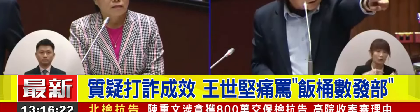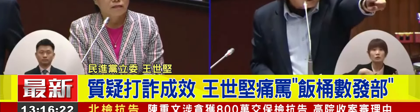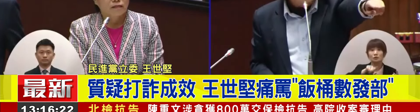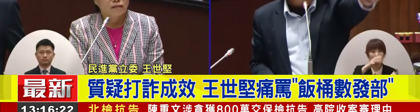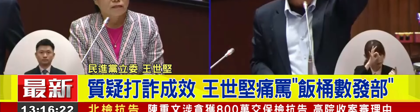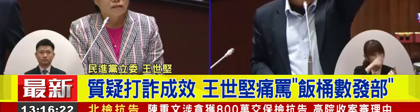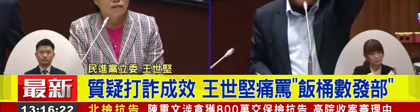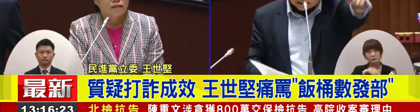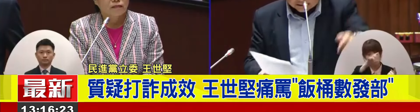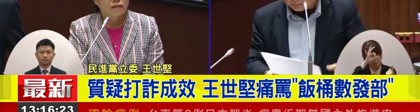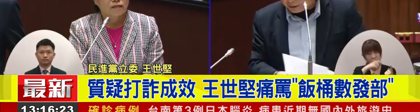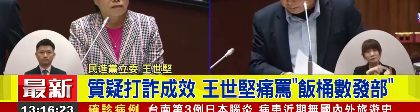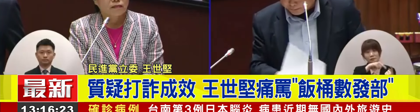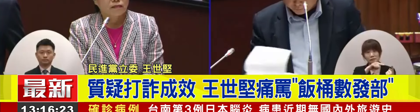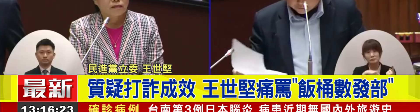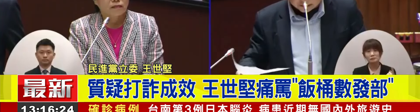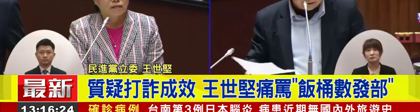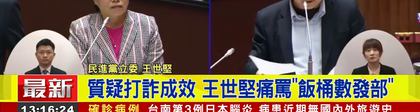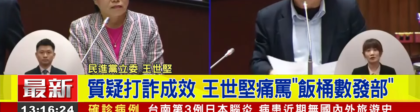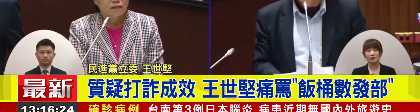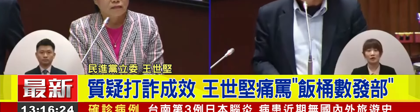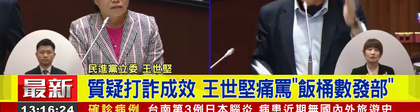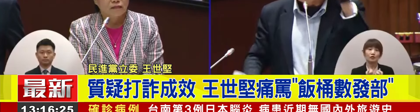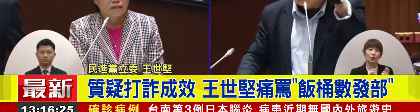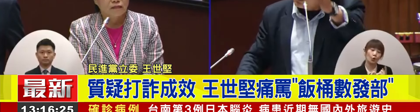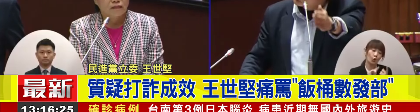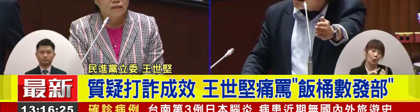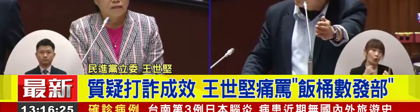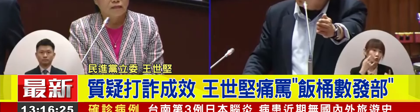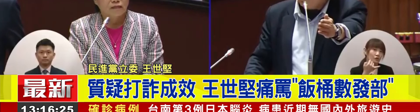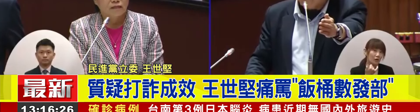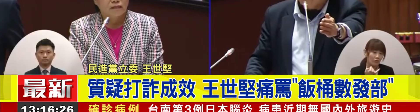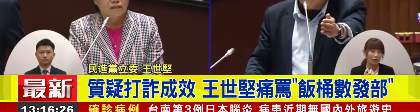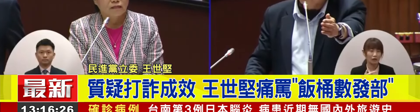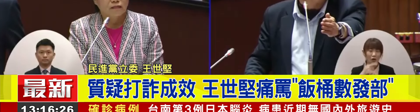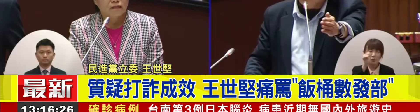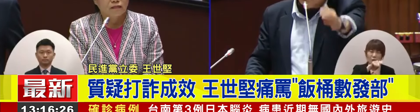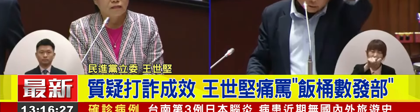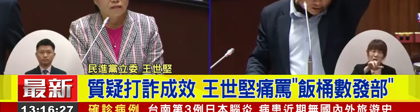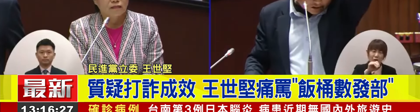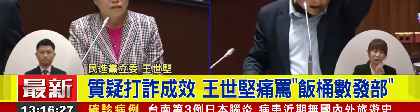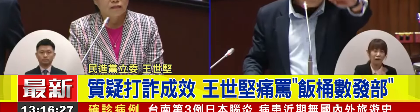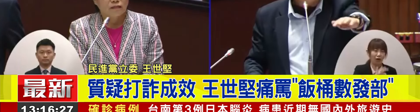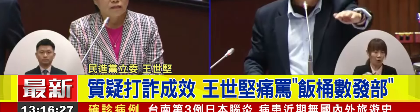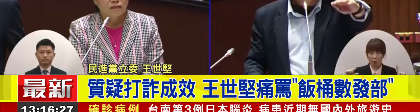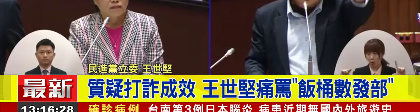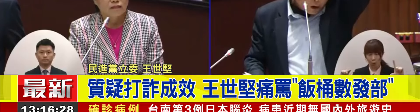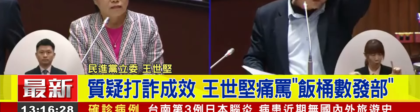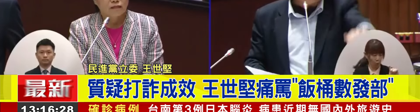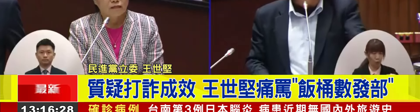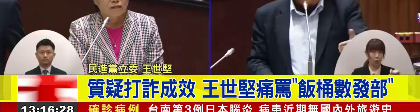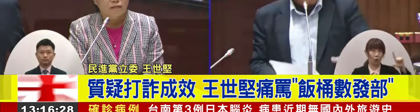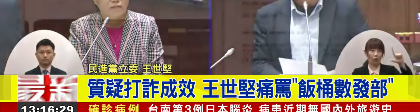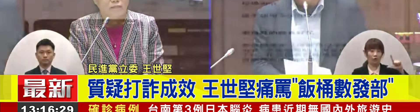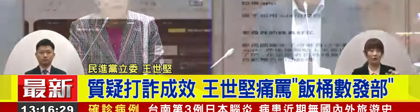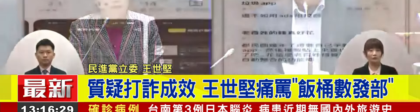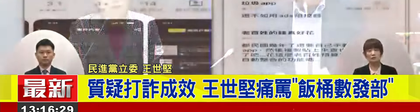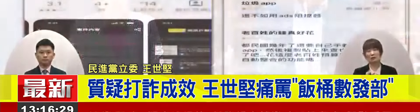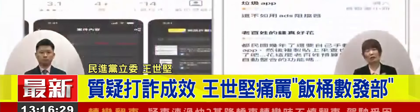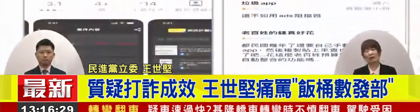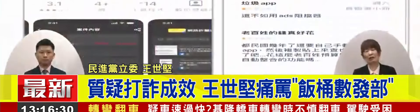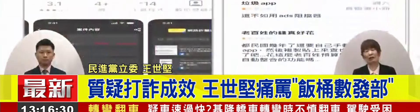你现在上网马上看看它上面的评语是怎么样，花6000万，结果下面臭骂连